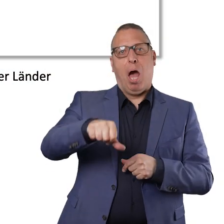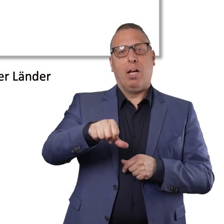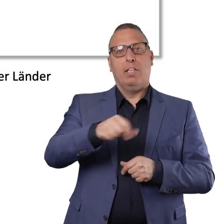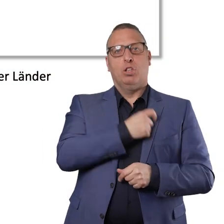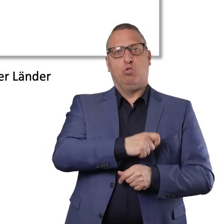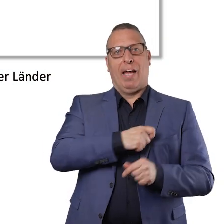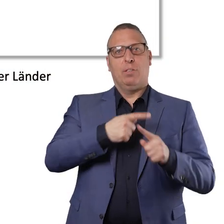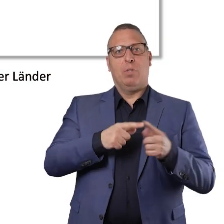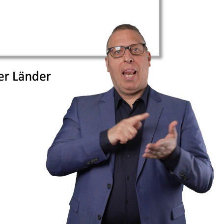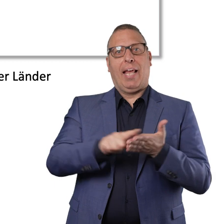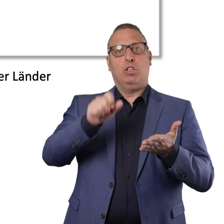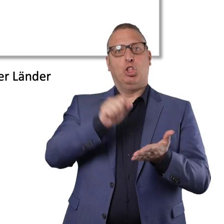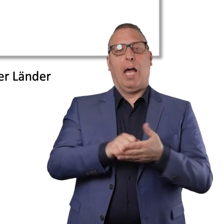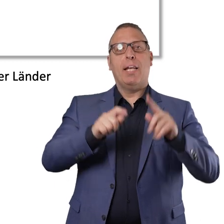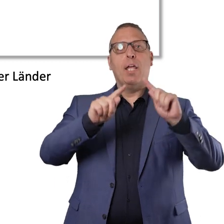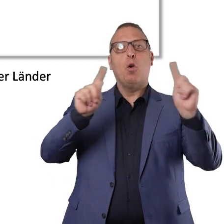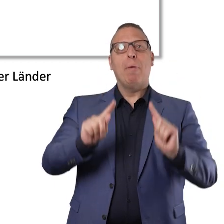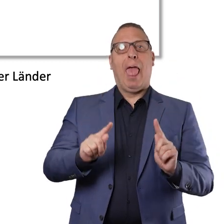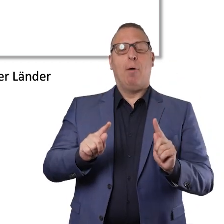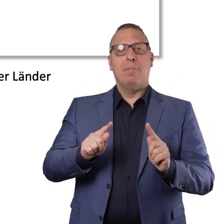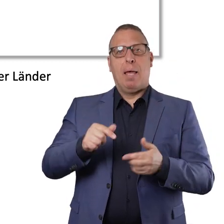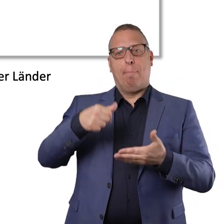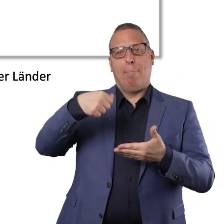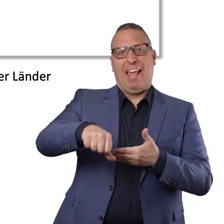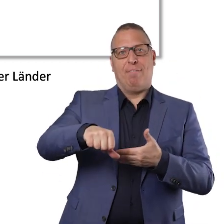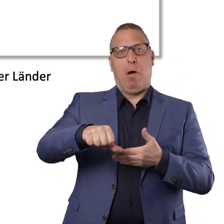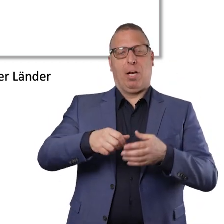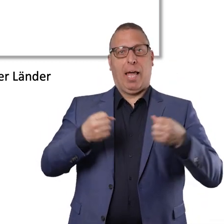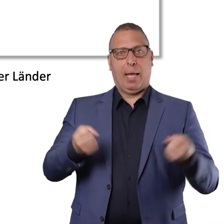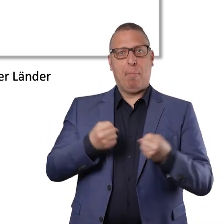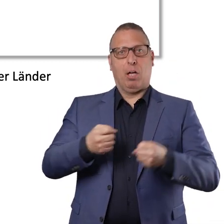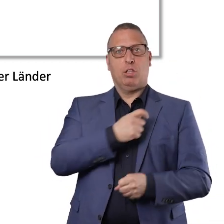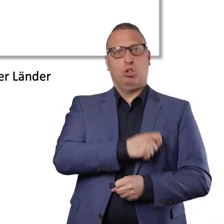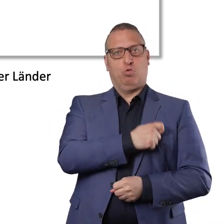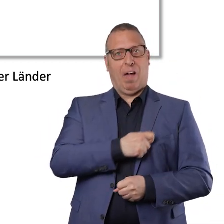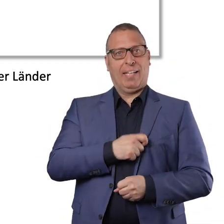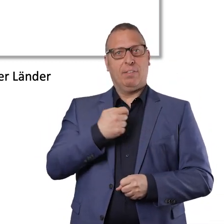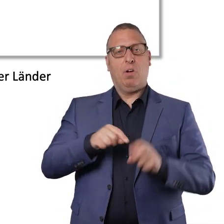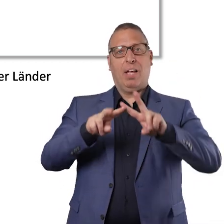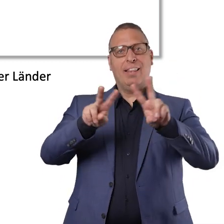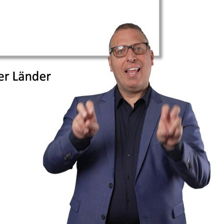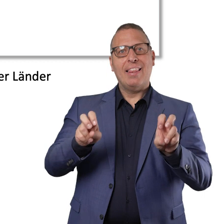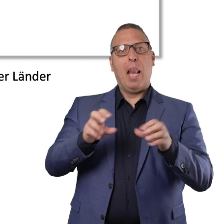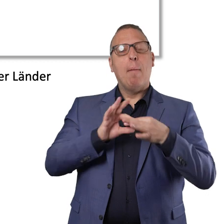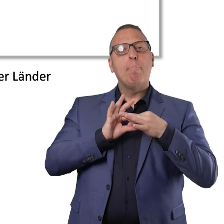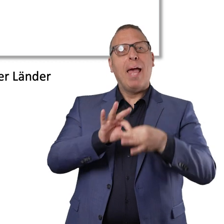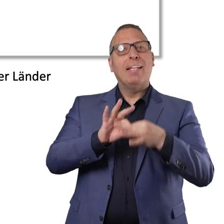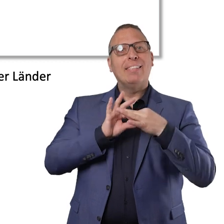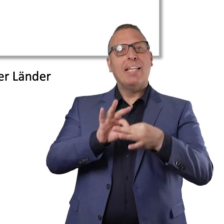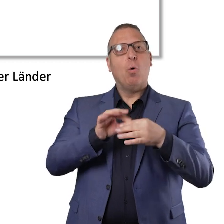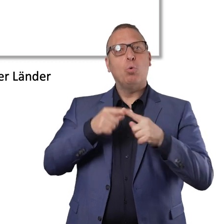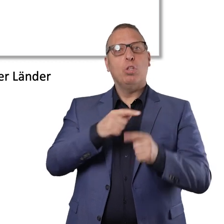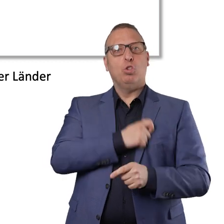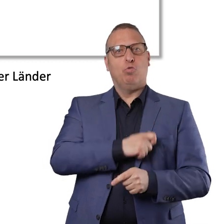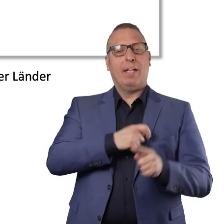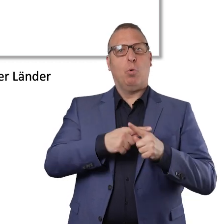den Festanlass jeweils eine Jubiläumsbriefmarke lanciert. Der Schweizer Beitrag der steht unter dem Titel «Beziehung» und